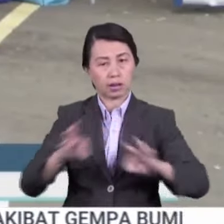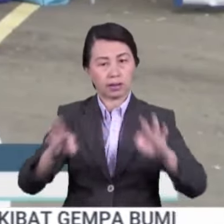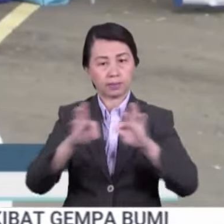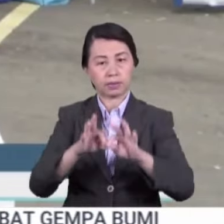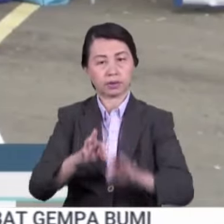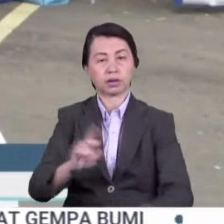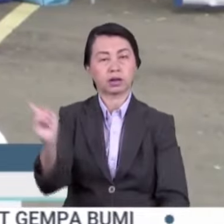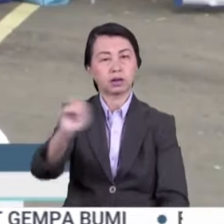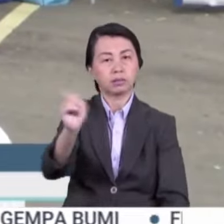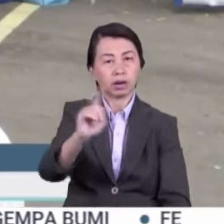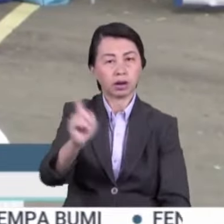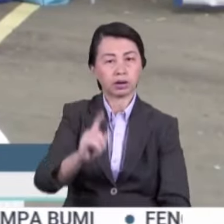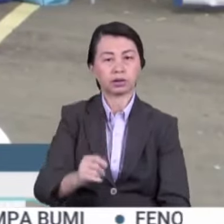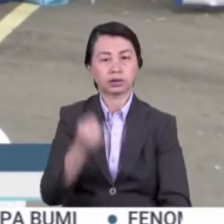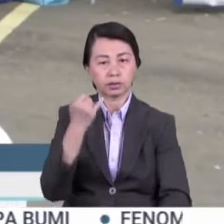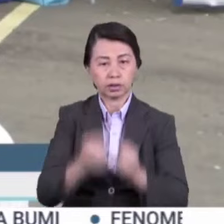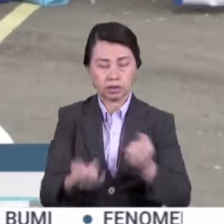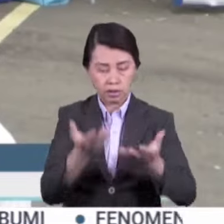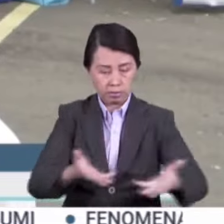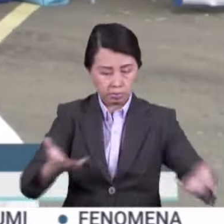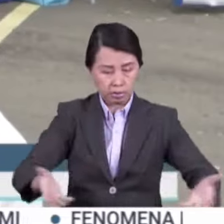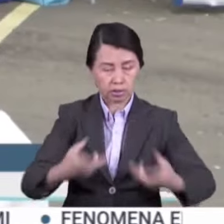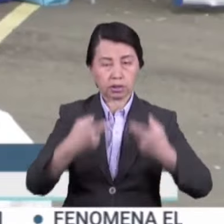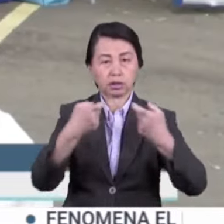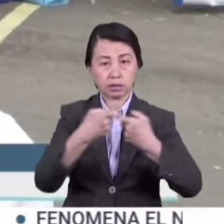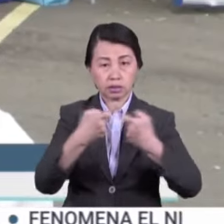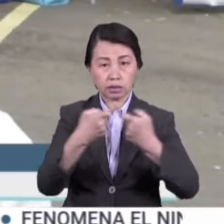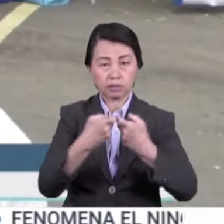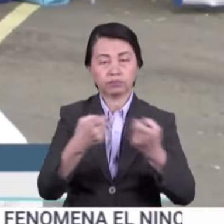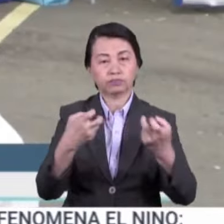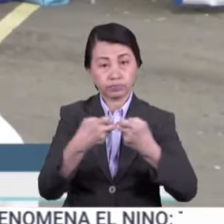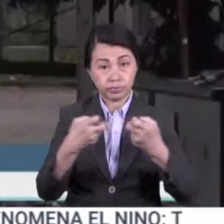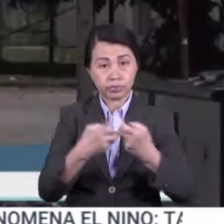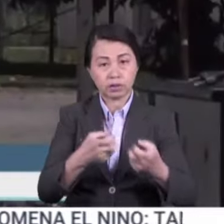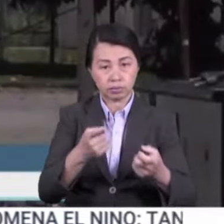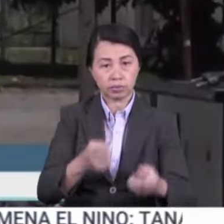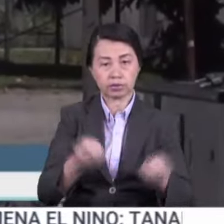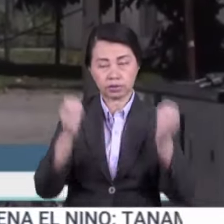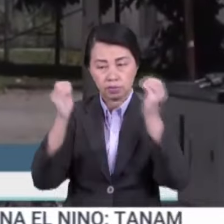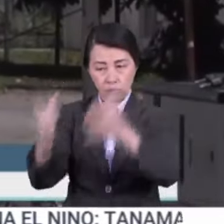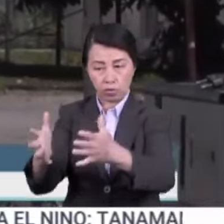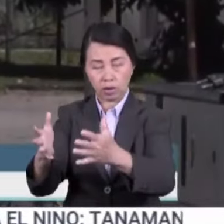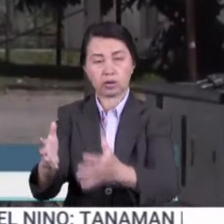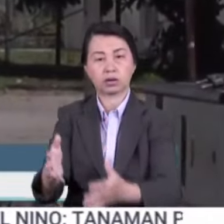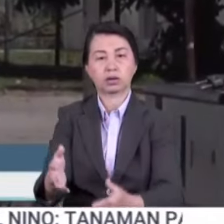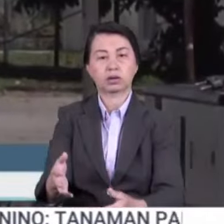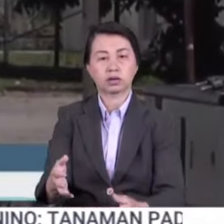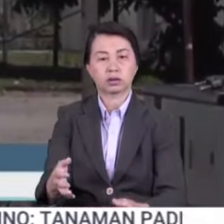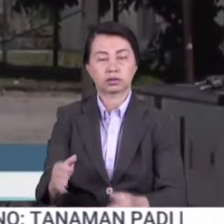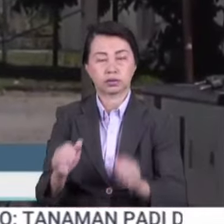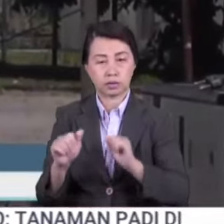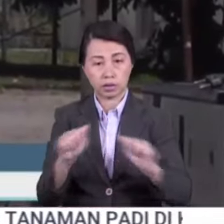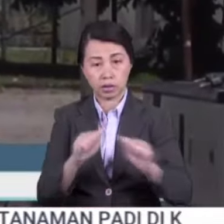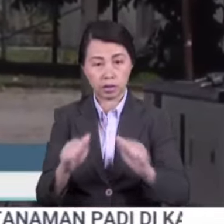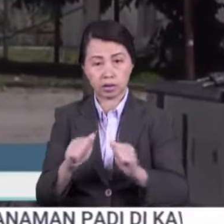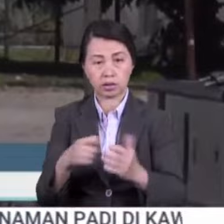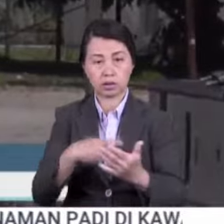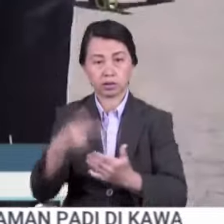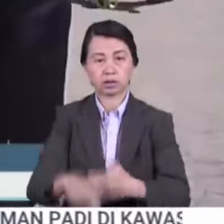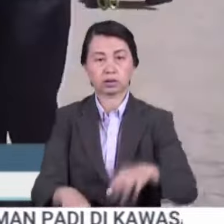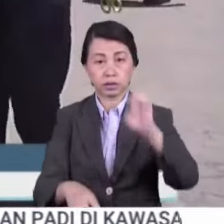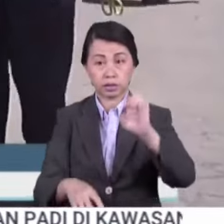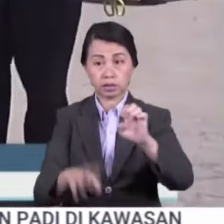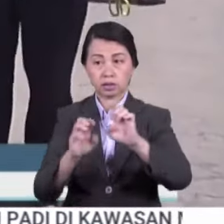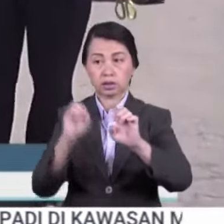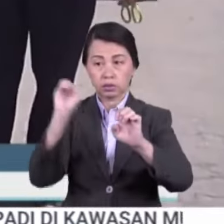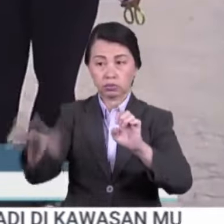mana akhirnya barang-barang teknologi itu akan berada. Jadi dengan aktiviti program sebagai